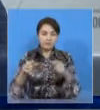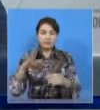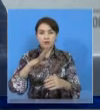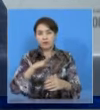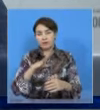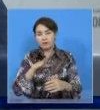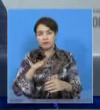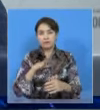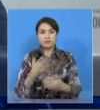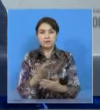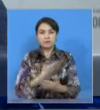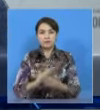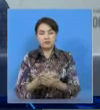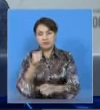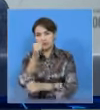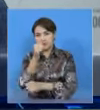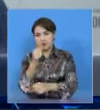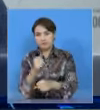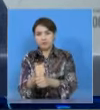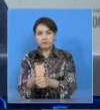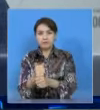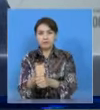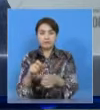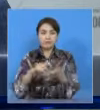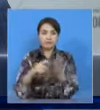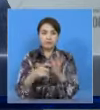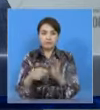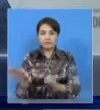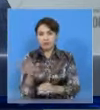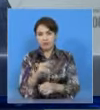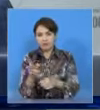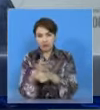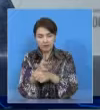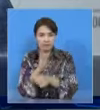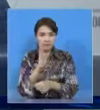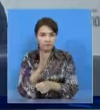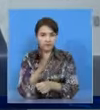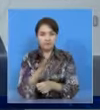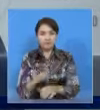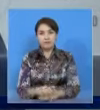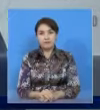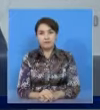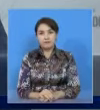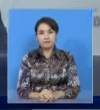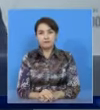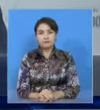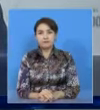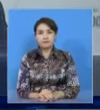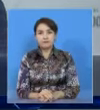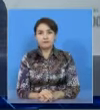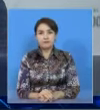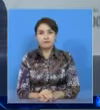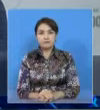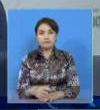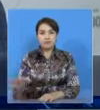қарым-қатынасы болатын біздің қызметкерлерінің кабинеттердің бәрінде камералар тұрады. Ол камералар